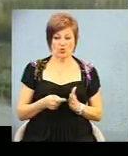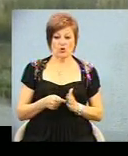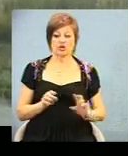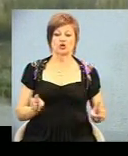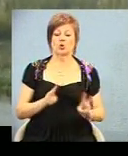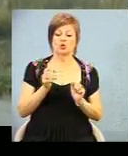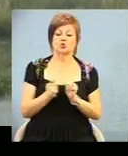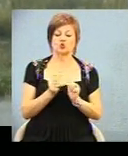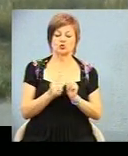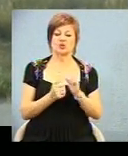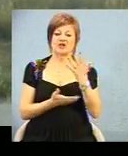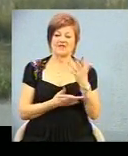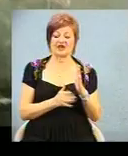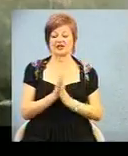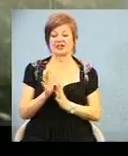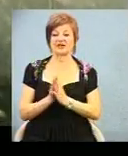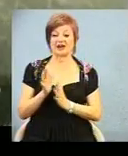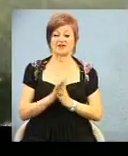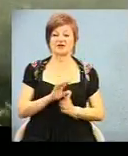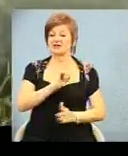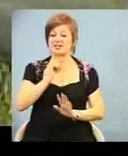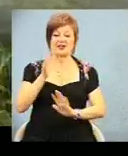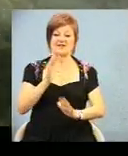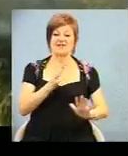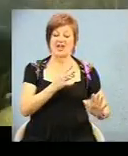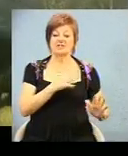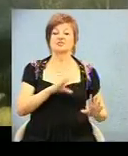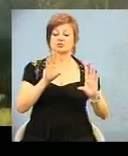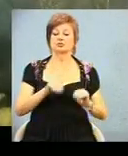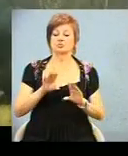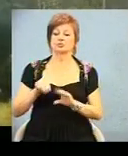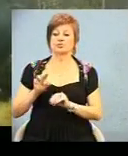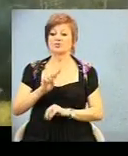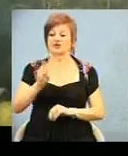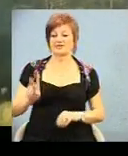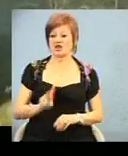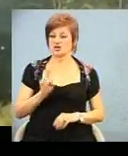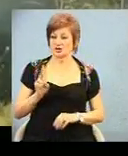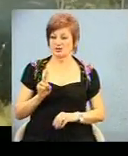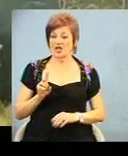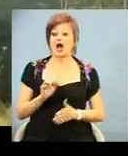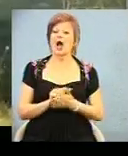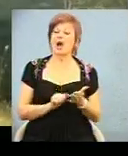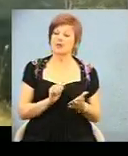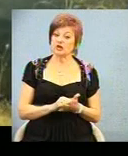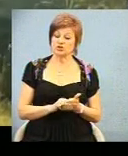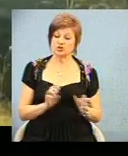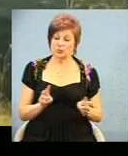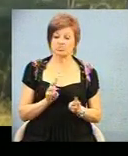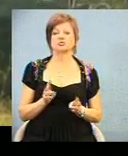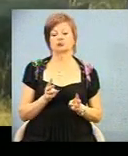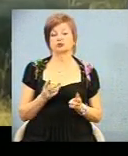Горіли сухі гілки та трава. Через сильні пориви вітру вогнеборці гасили пожежу близько 2 годин. Нині причини займання